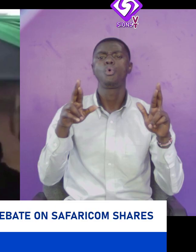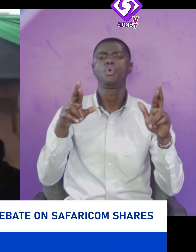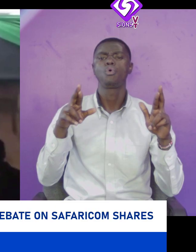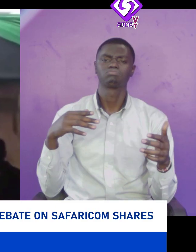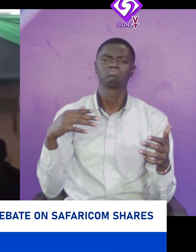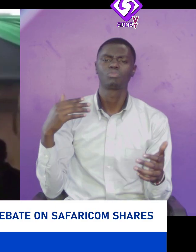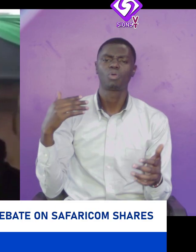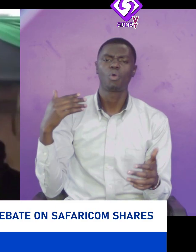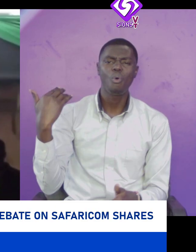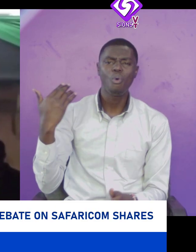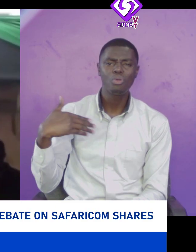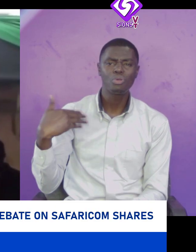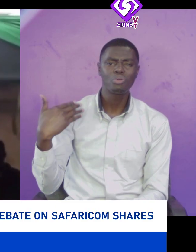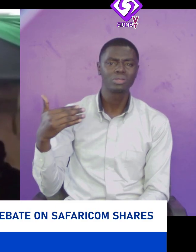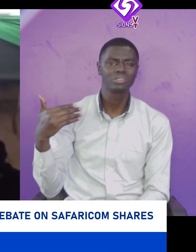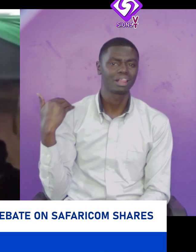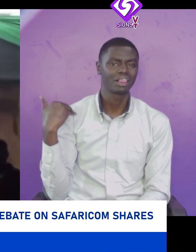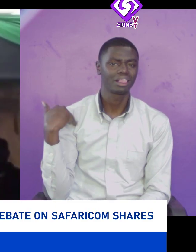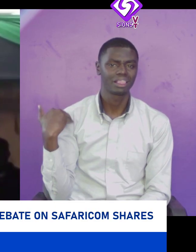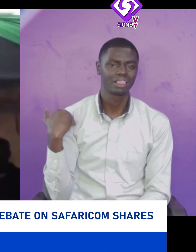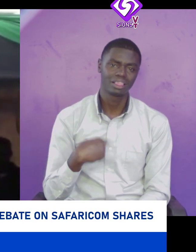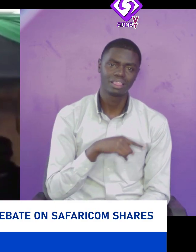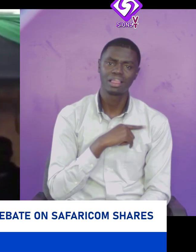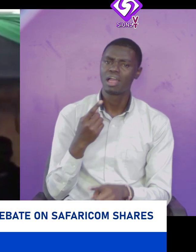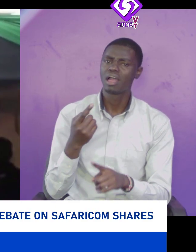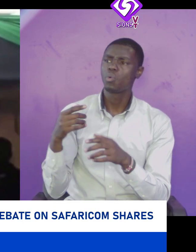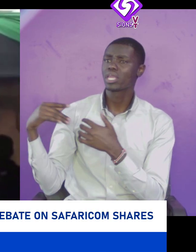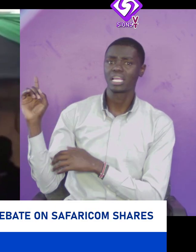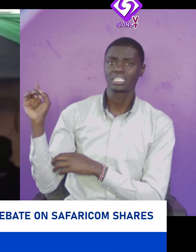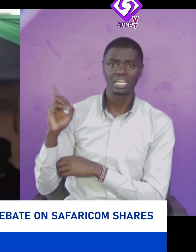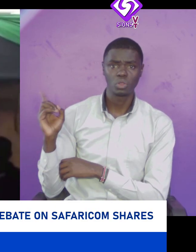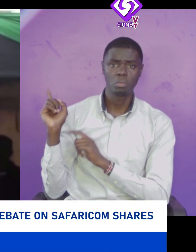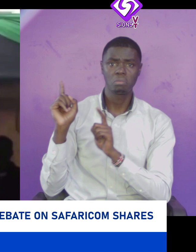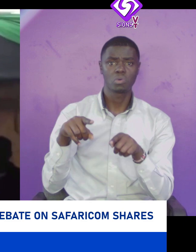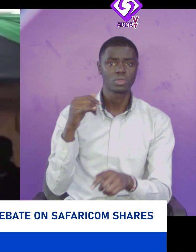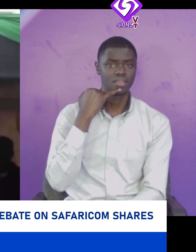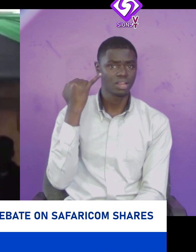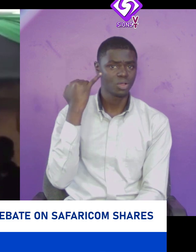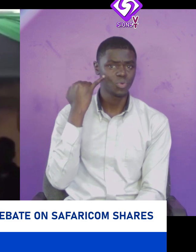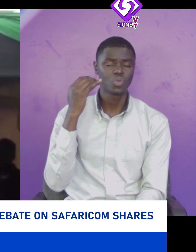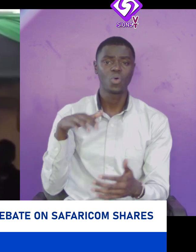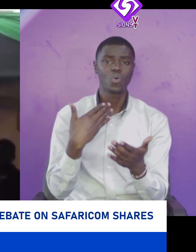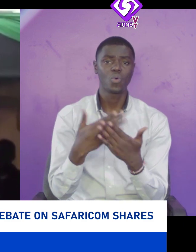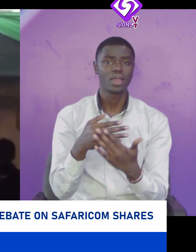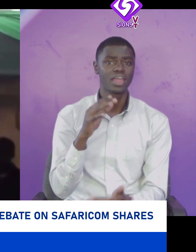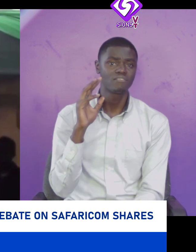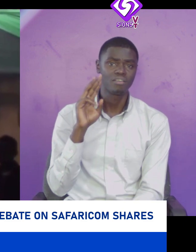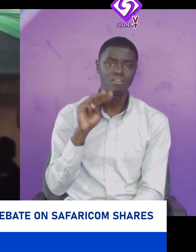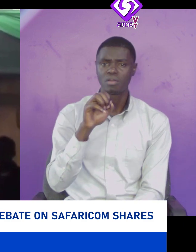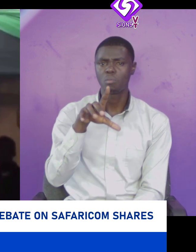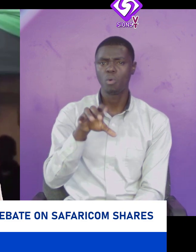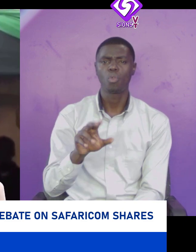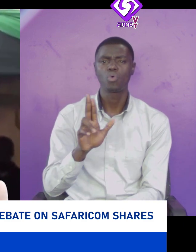Barabara ambayo inatusumbua kila wakati. Ukitoka Nairobi kuja Nakuru kufika Molo unatumia masaa